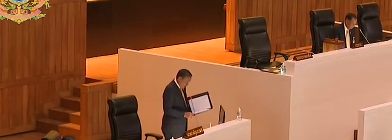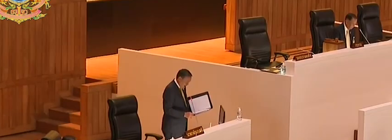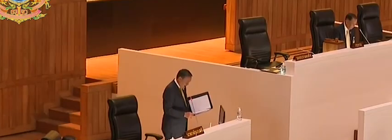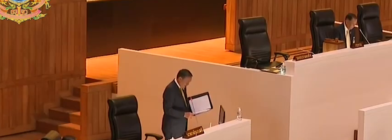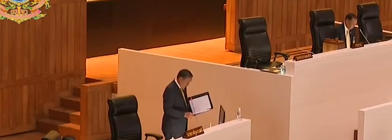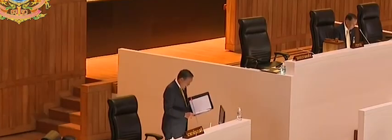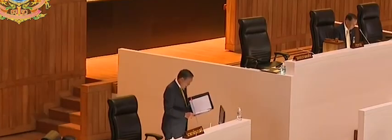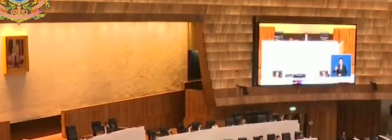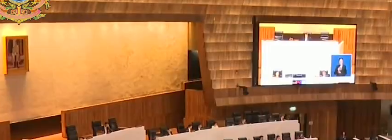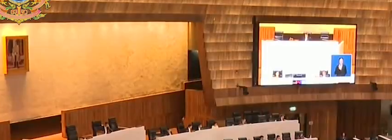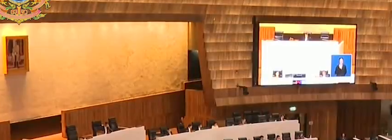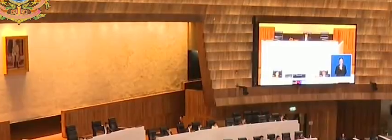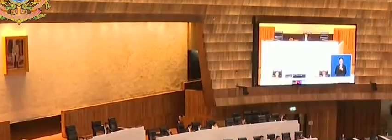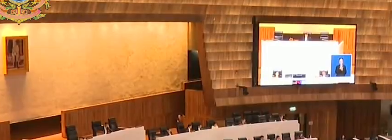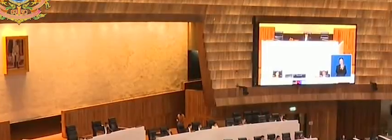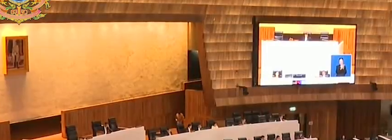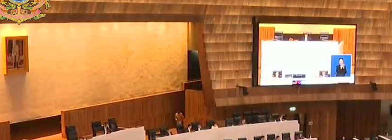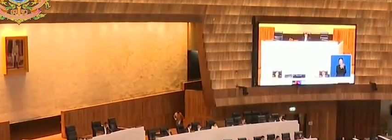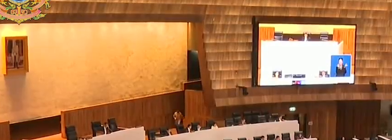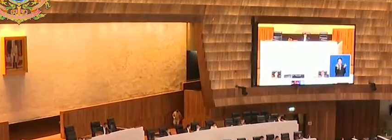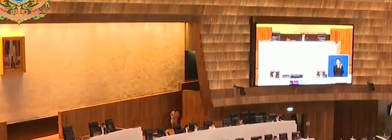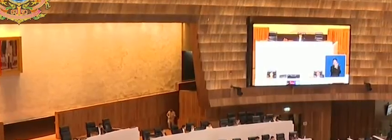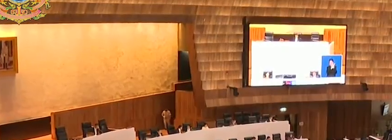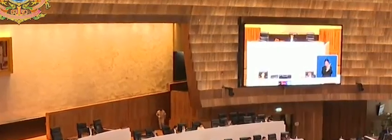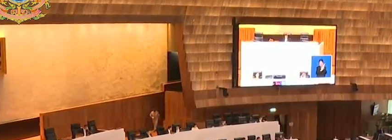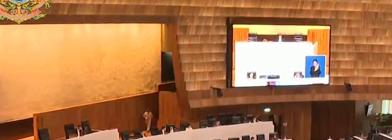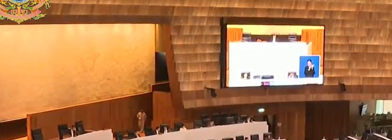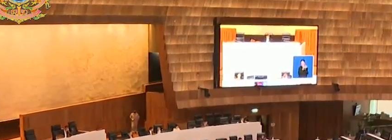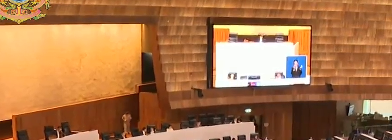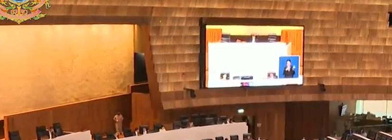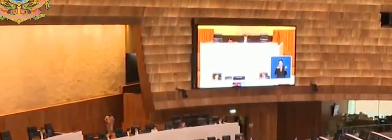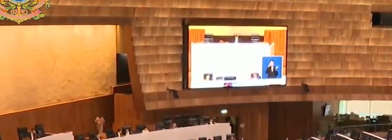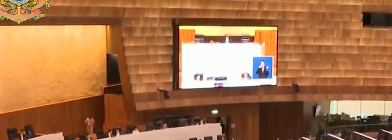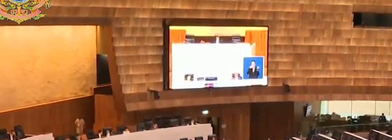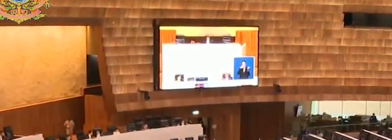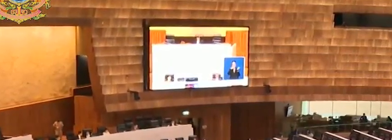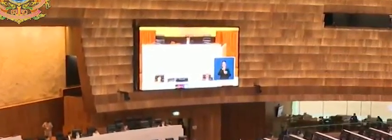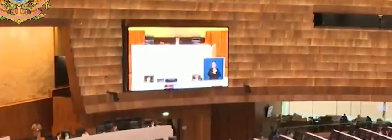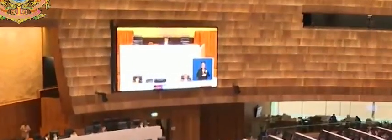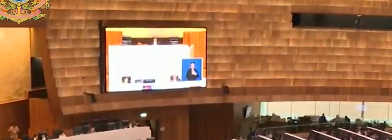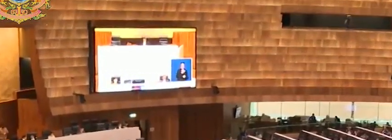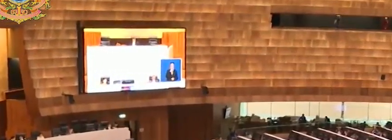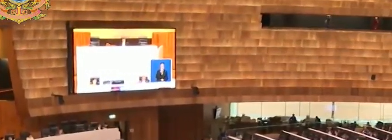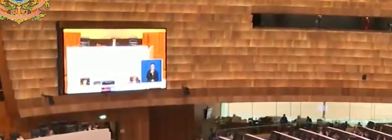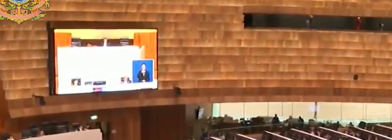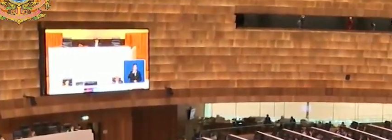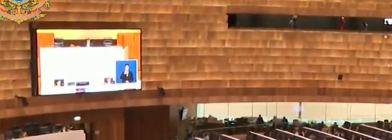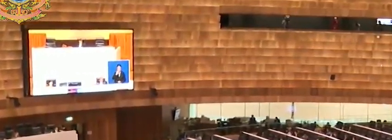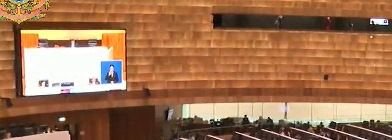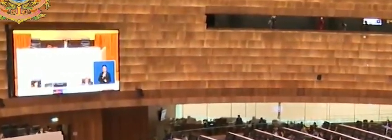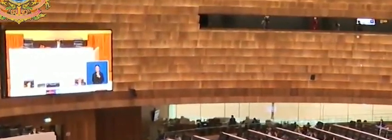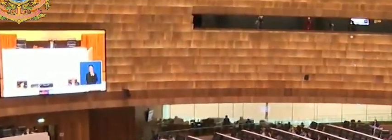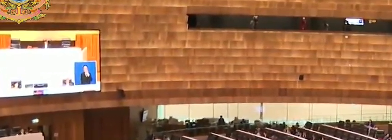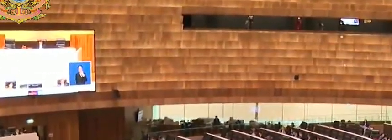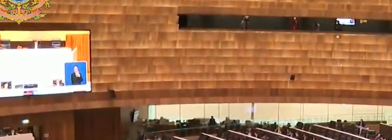นโยบายของรัฐบาลซึ่งจะครอบคลุมทุกมิติทางเศรษฐกิจสังคมการเมืองความมั่นคงและประชาชนผ่าน